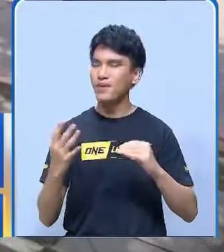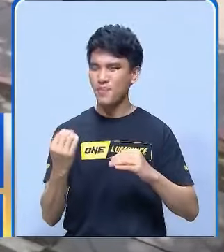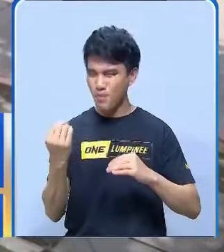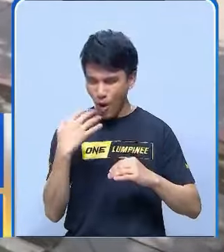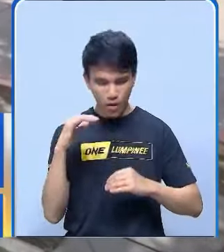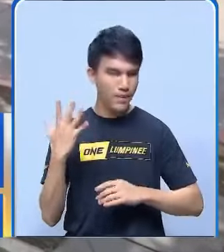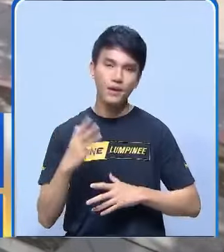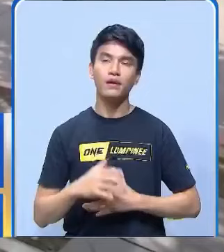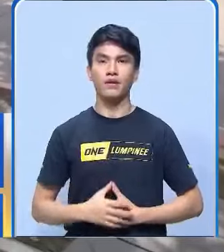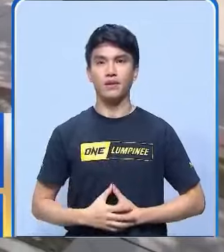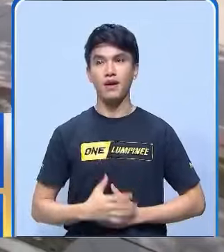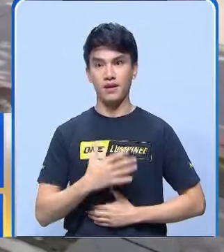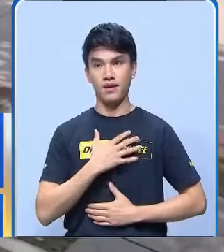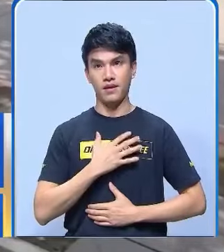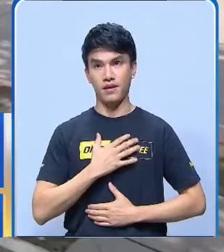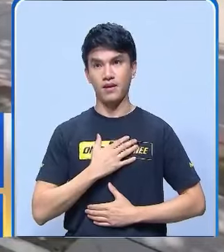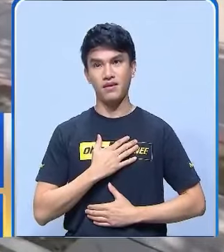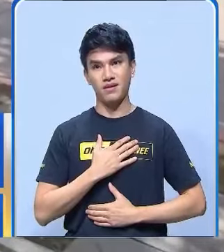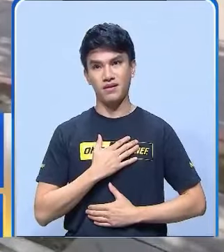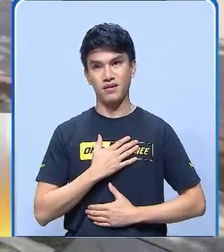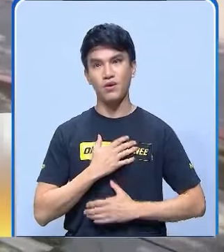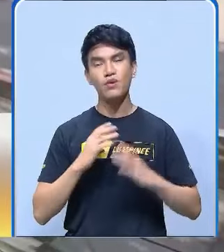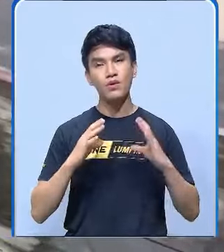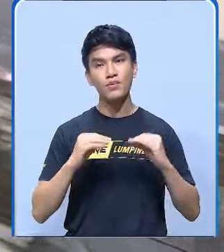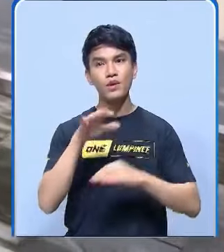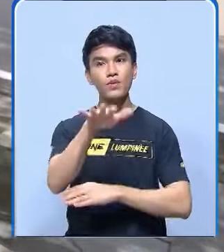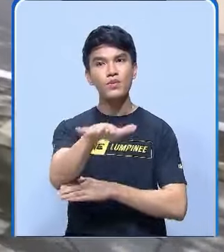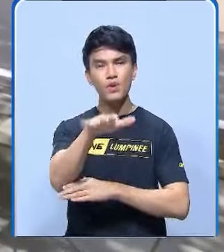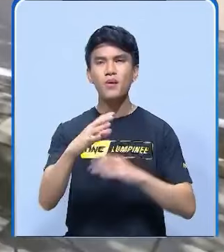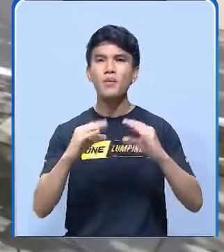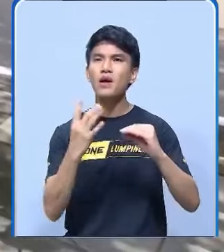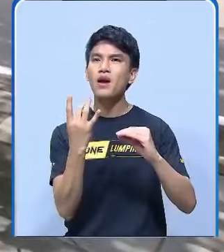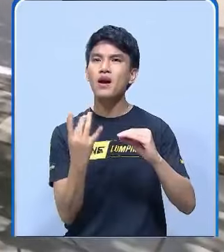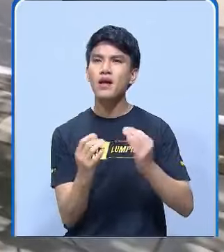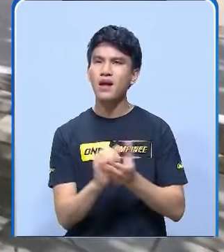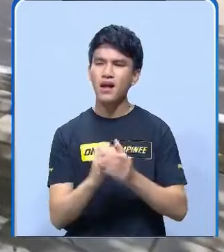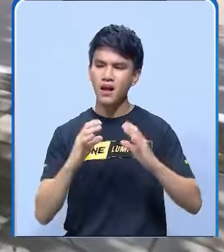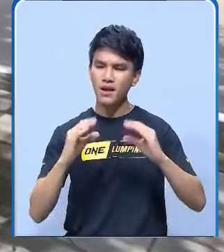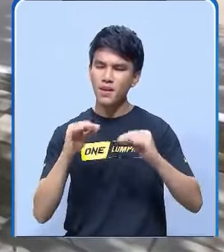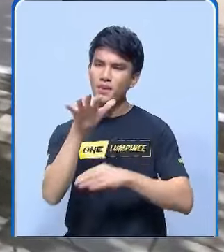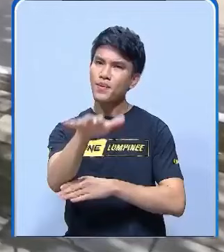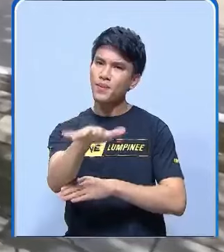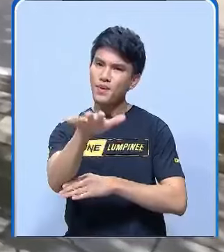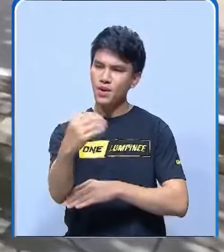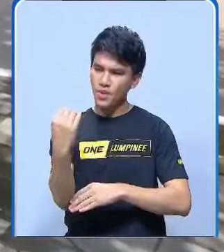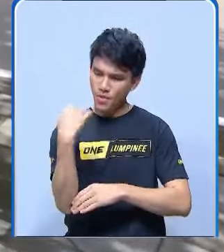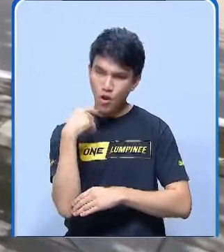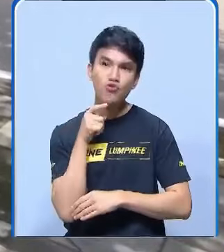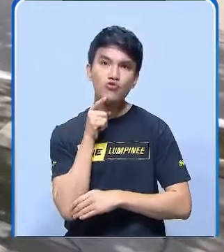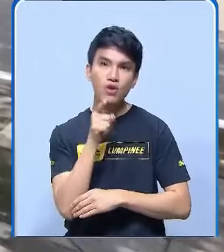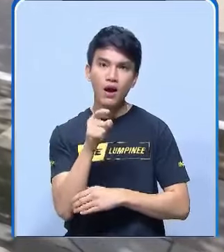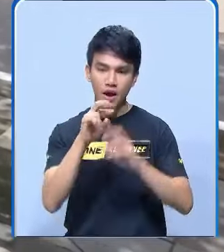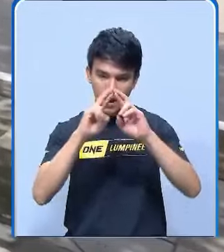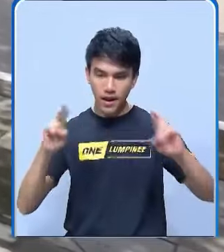อแล้วเห็นว่ามีประชุมตอนเย็นน่ะประชุมว่าไงประชุมประชุมตอนเย็นเขาก็บอกว่าเขาสั่งให้ให้ปิด